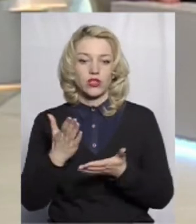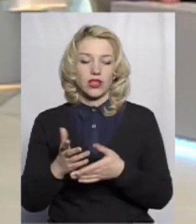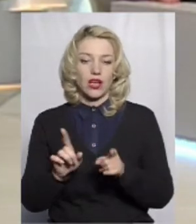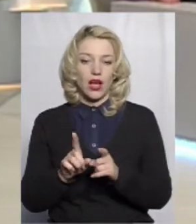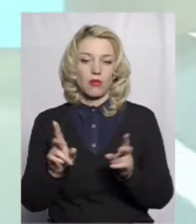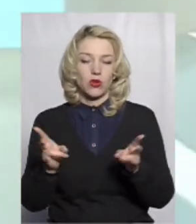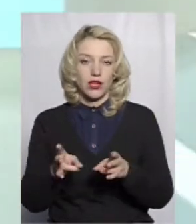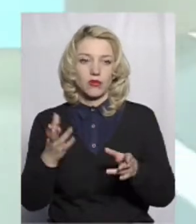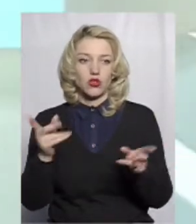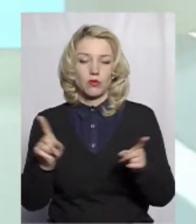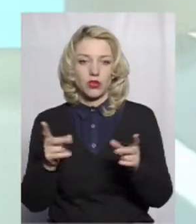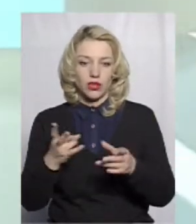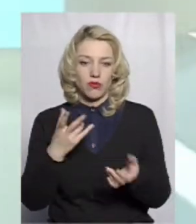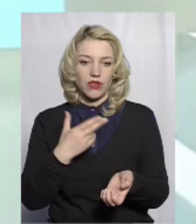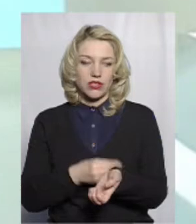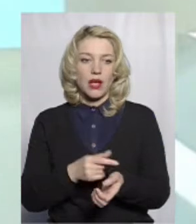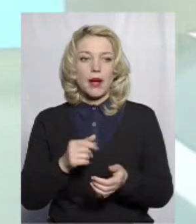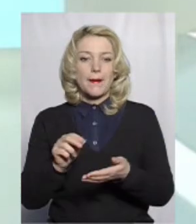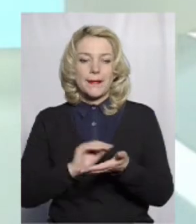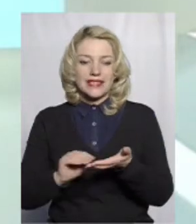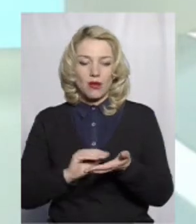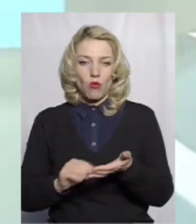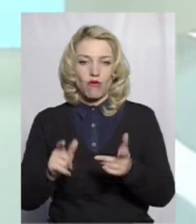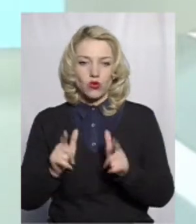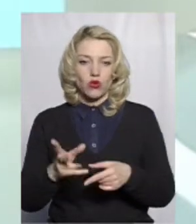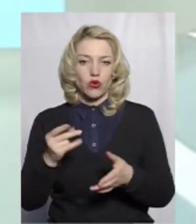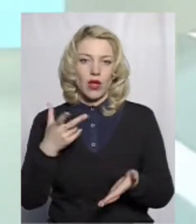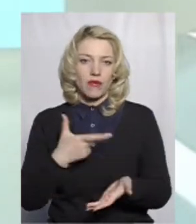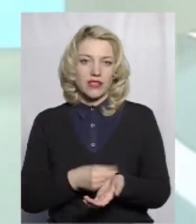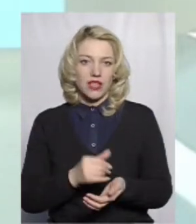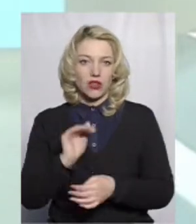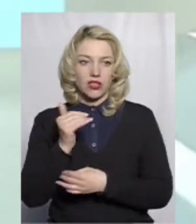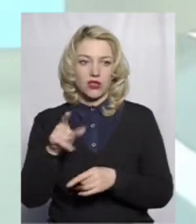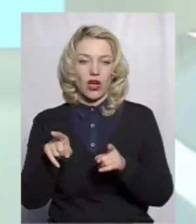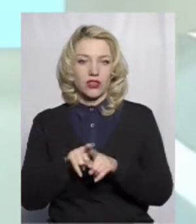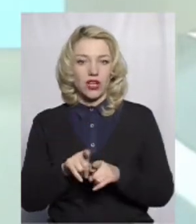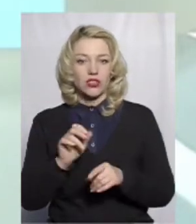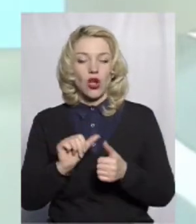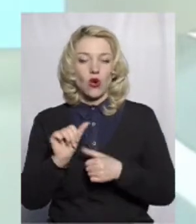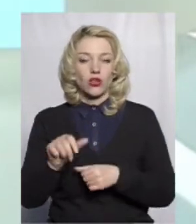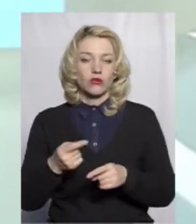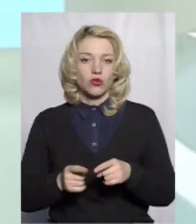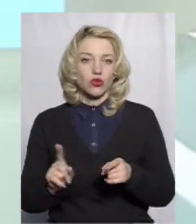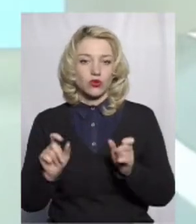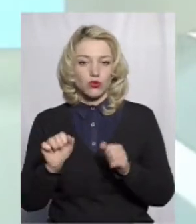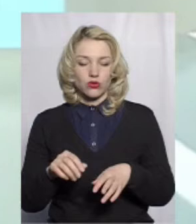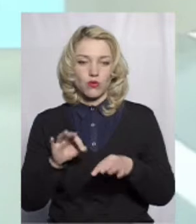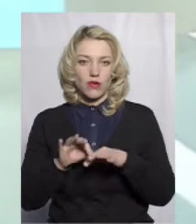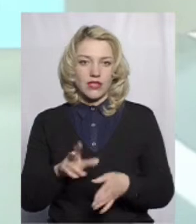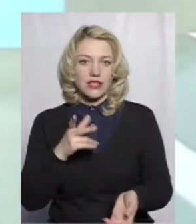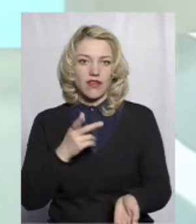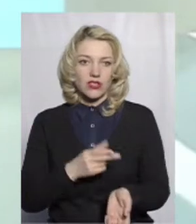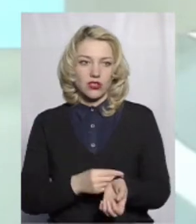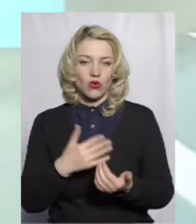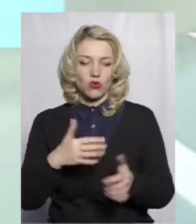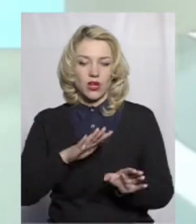треба вакцинувати дитину, письмову згоду на вакцинацію дитини. А також, крім того, що вони можуть ще провести вакцинацію